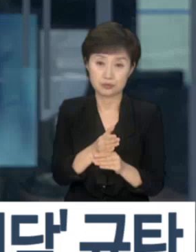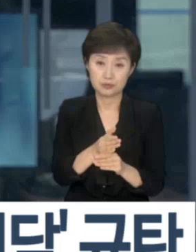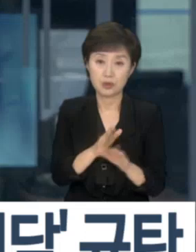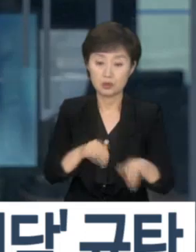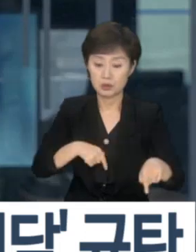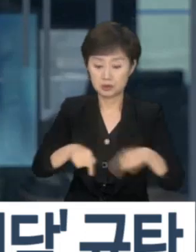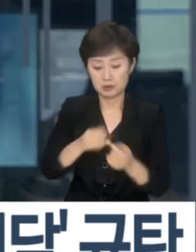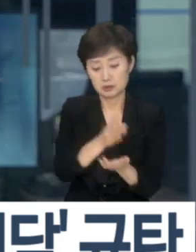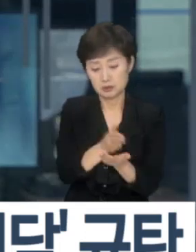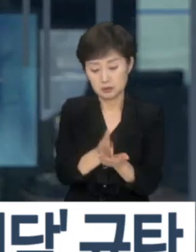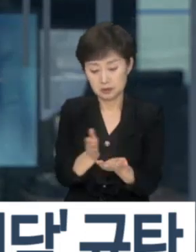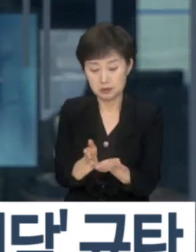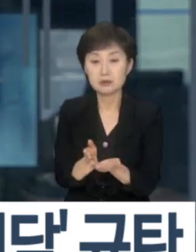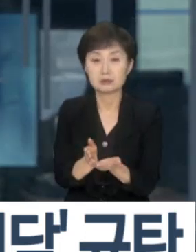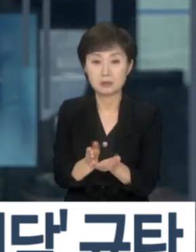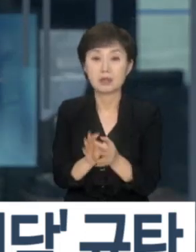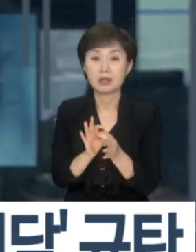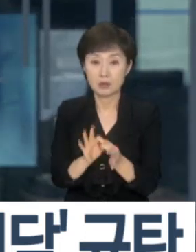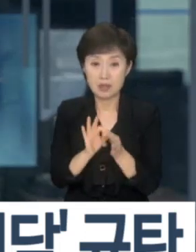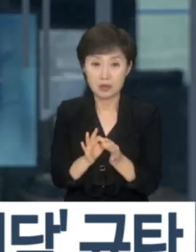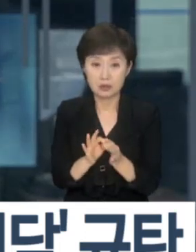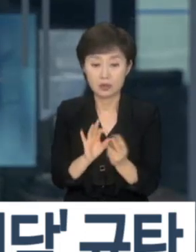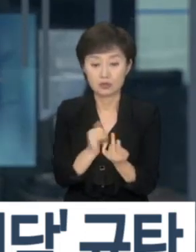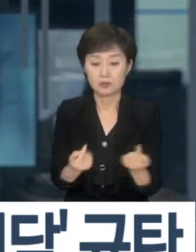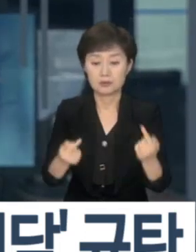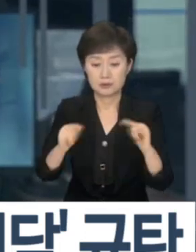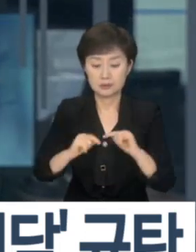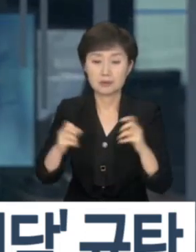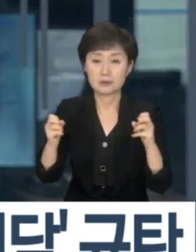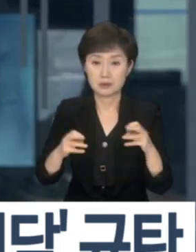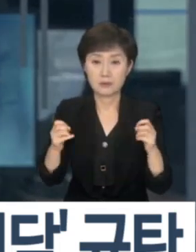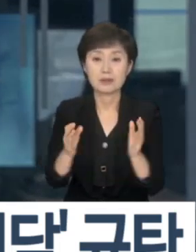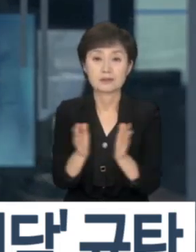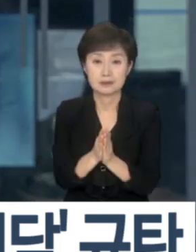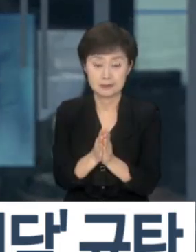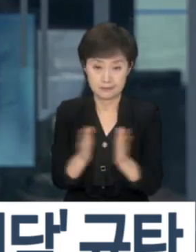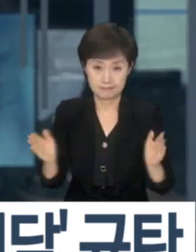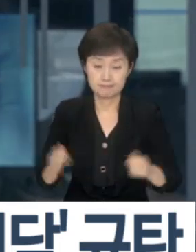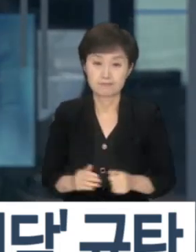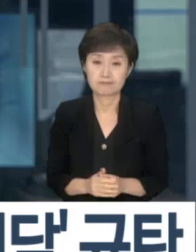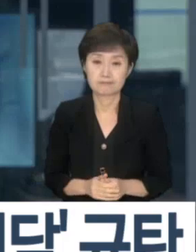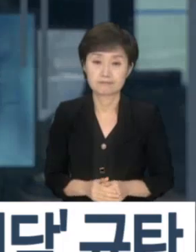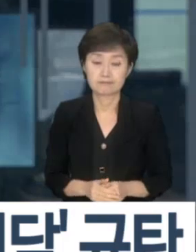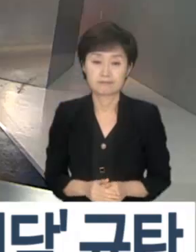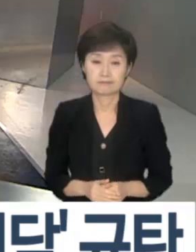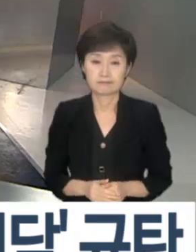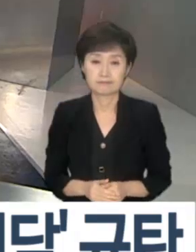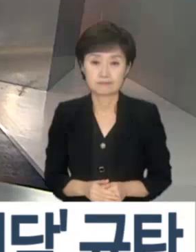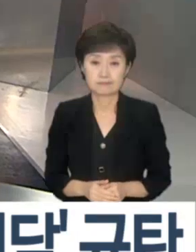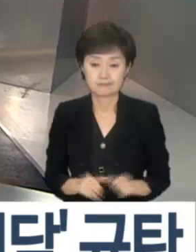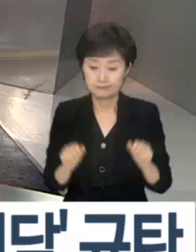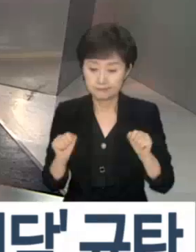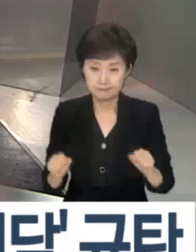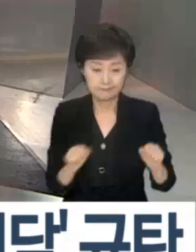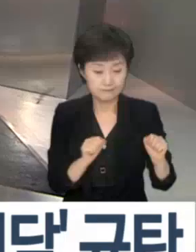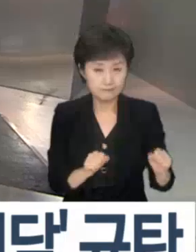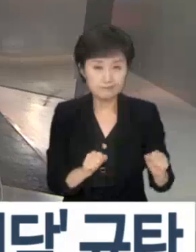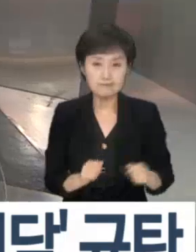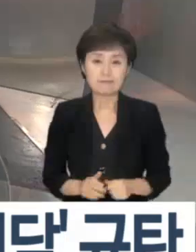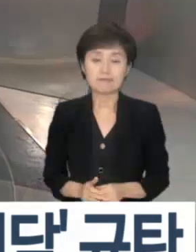정치권 이슈들 정연 곡점 청와대 대변인 복기왕 전 민주당 선대위 대변인 두 분과 함께 짚어보겠습니다 어서